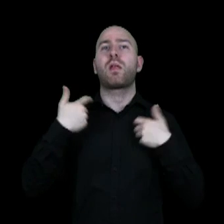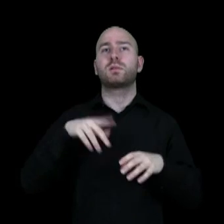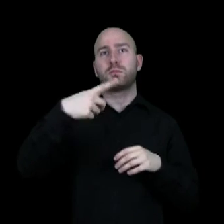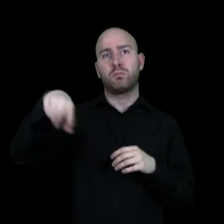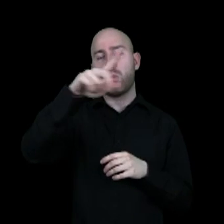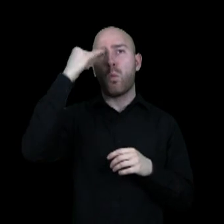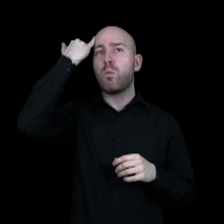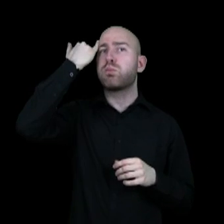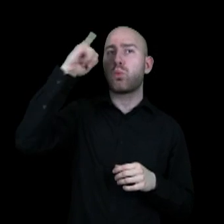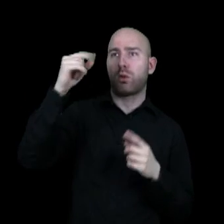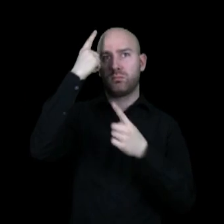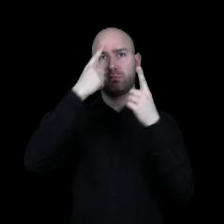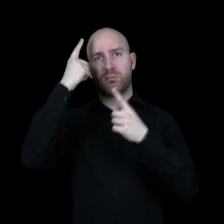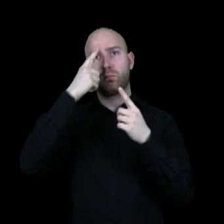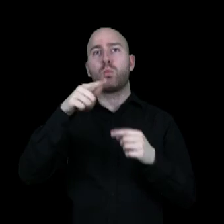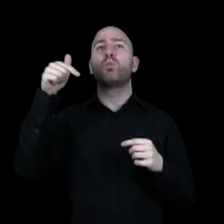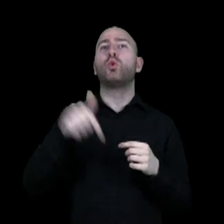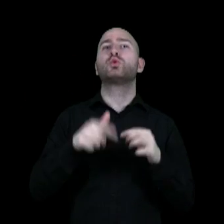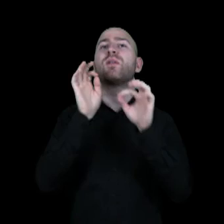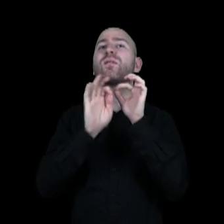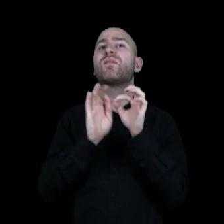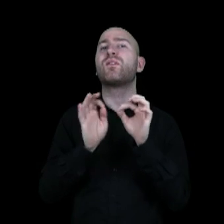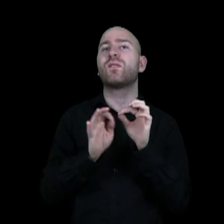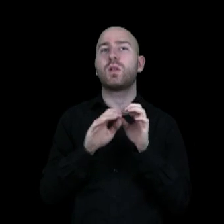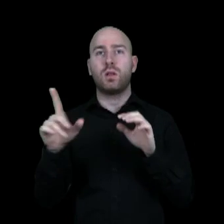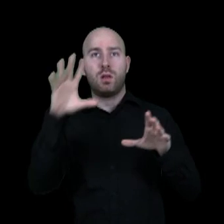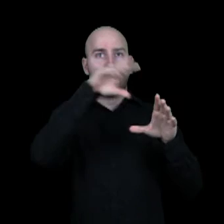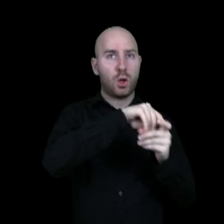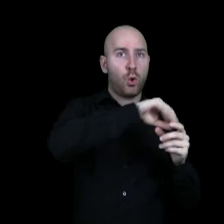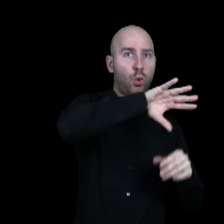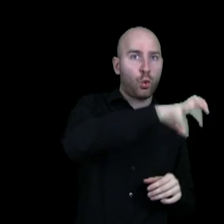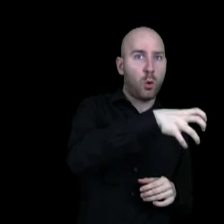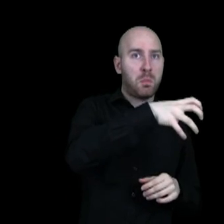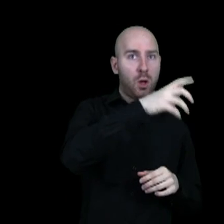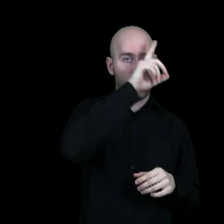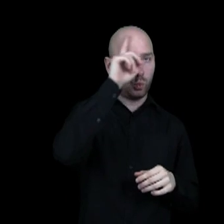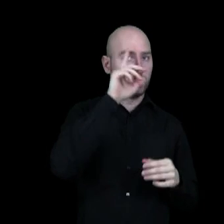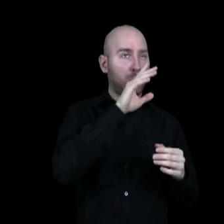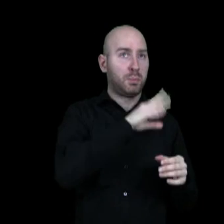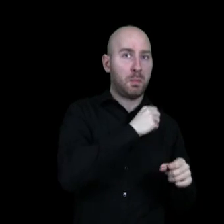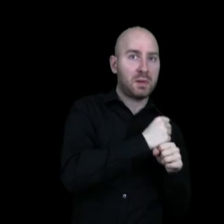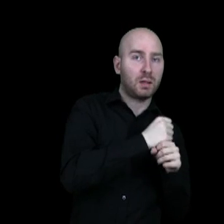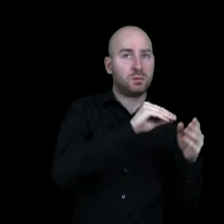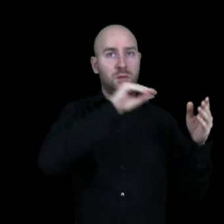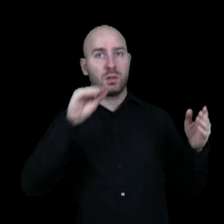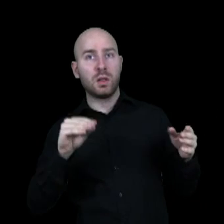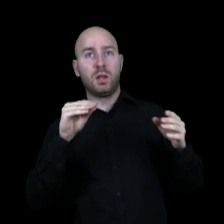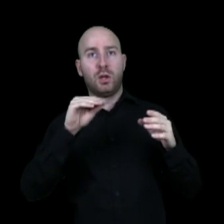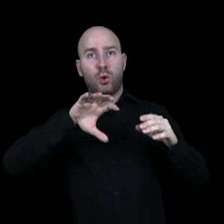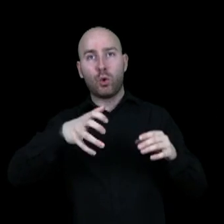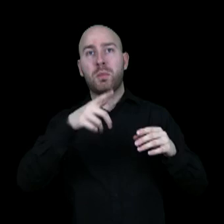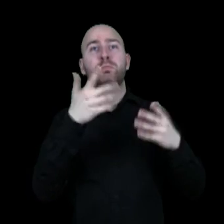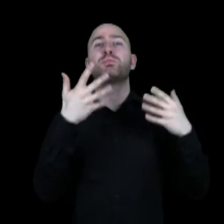nikt nie chce wprowadzać innych w błąd ale trzeba wyznaczyć próg przynależności do siły roboczej stąd wymóg